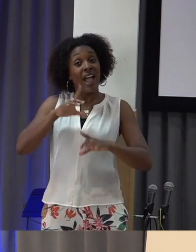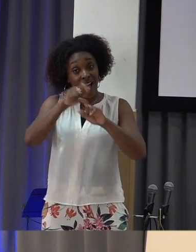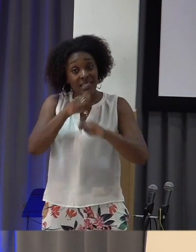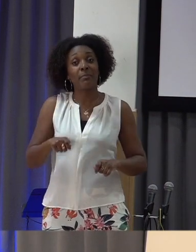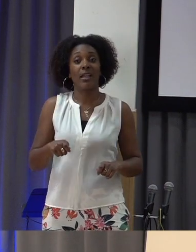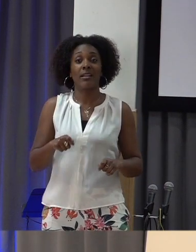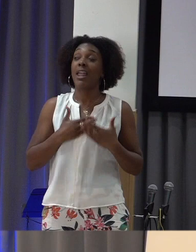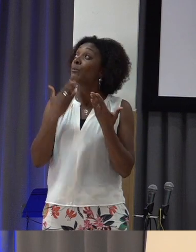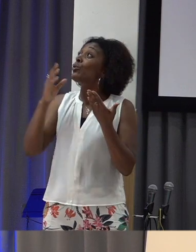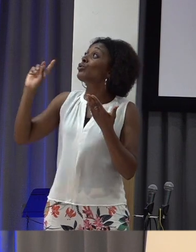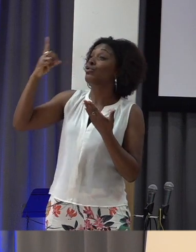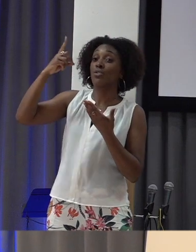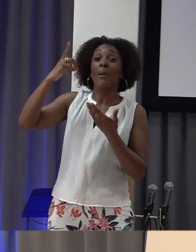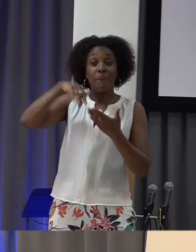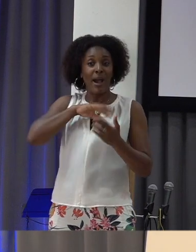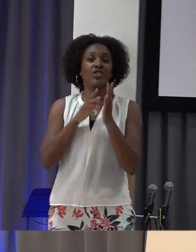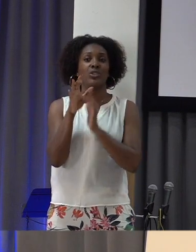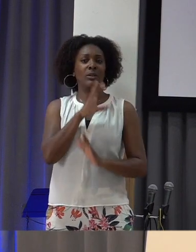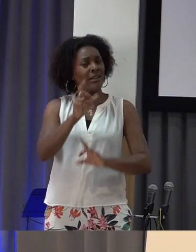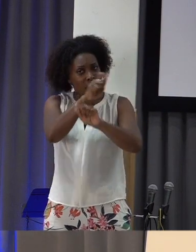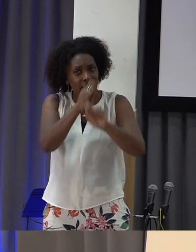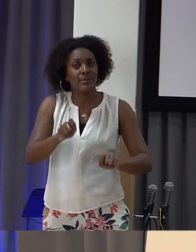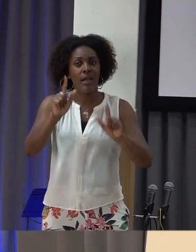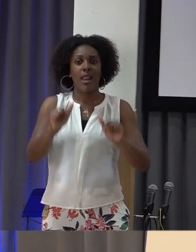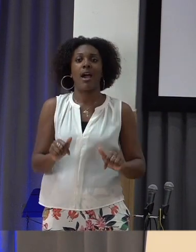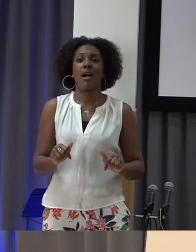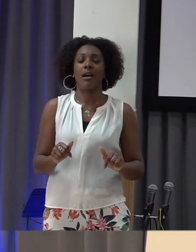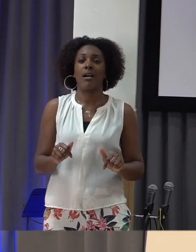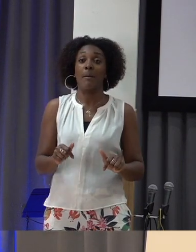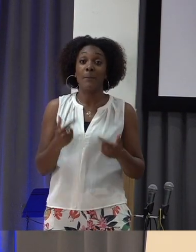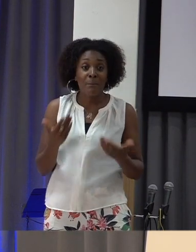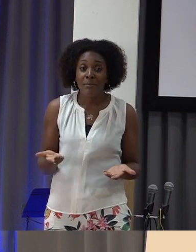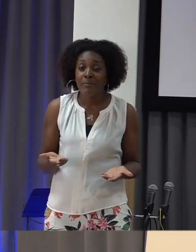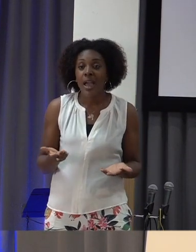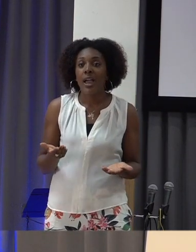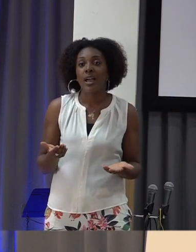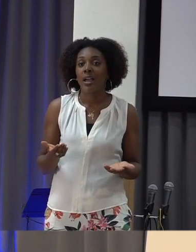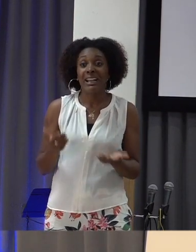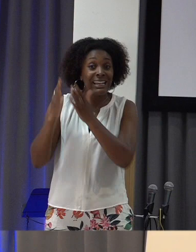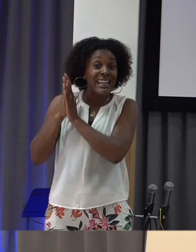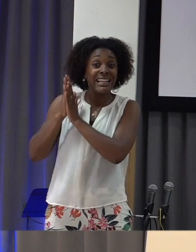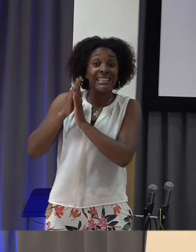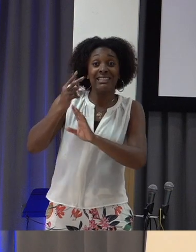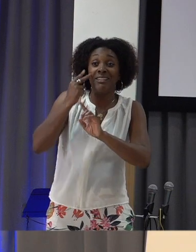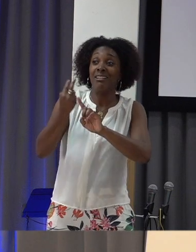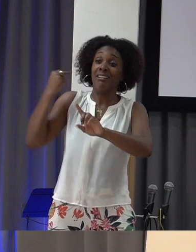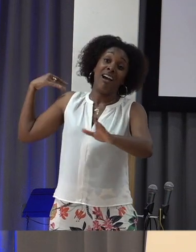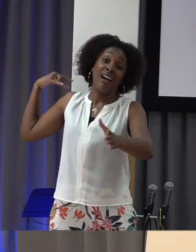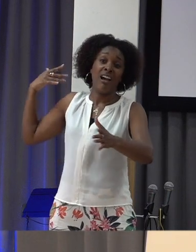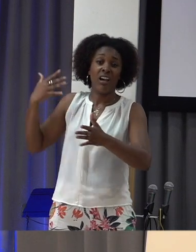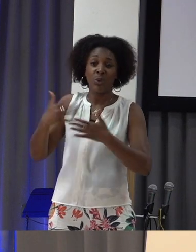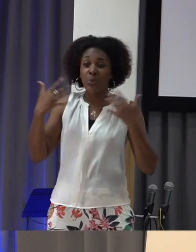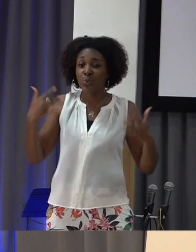Dieu en Jésus-Christ, manifesté en lui. Et pourtant, nous l'avons vu, l'histoire de l'Église ne manque pas d'exemples où